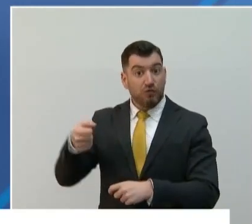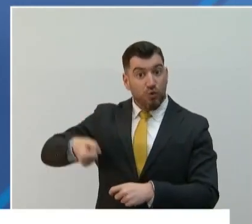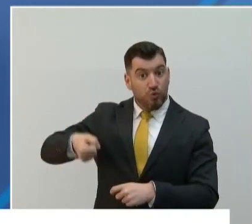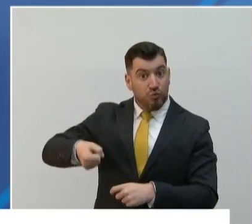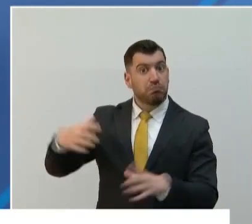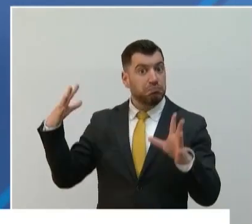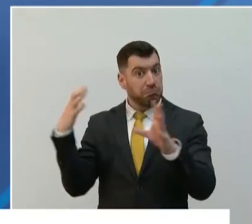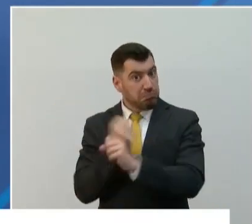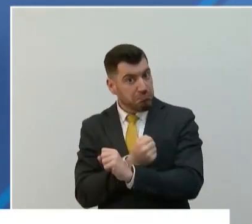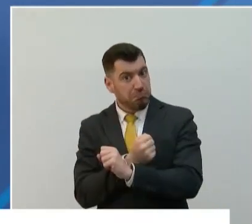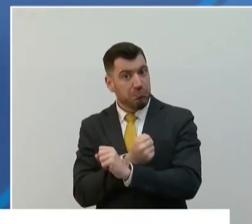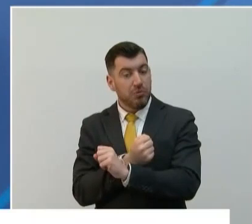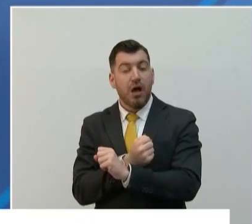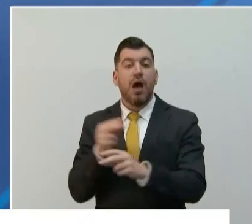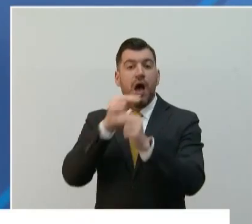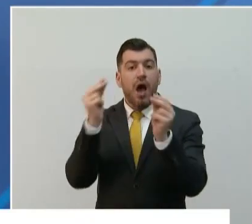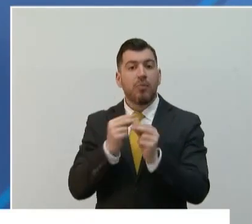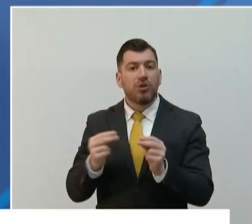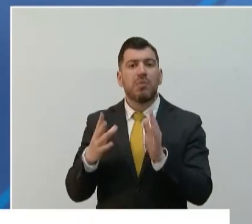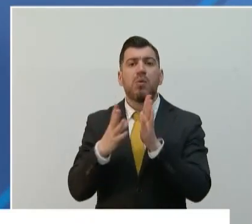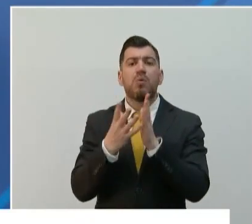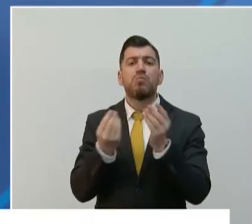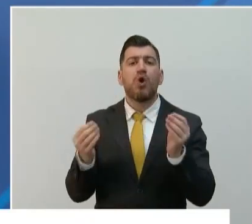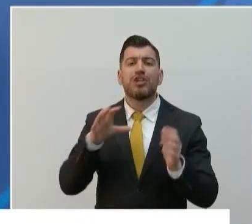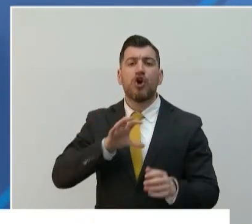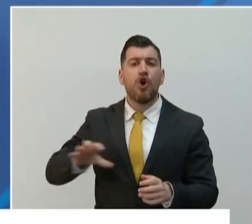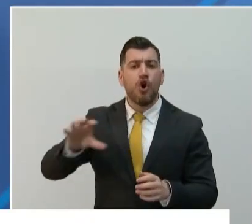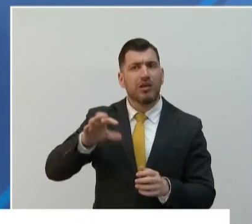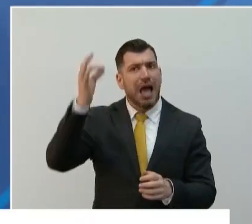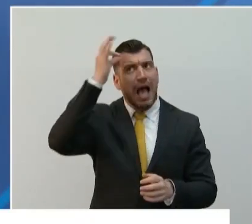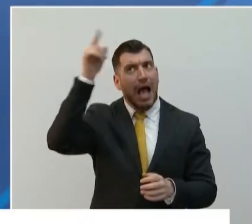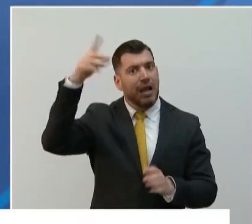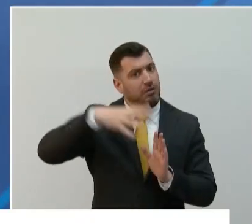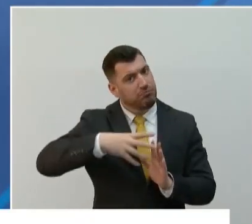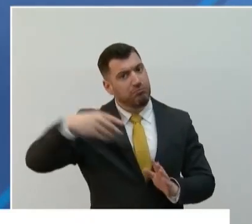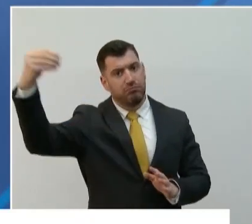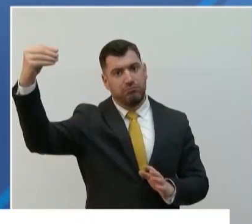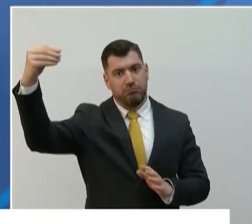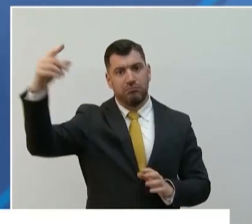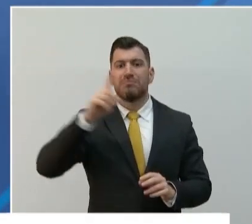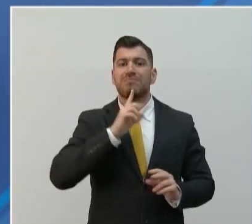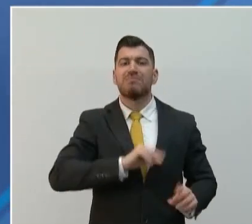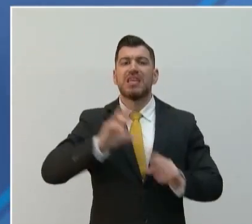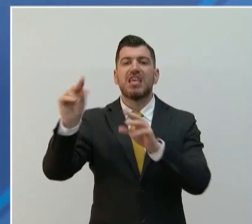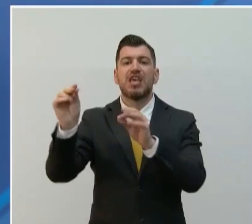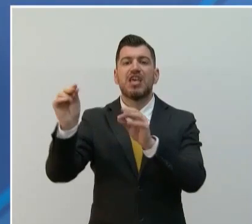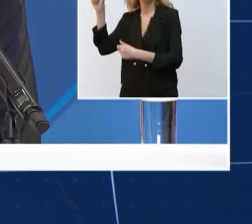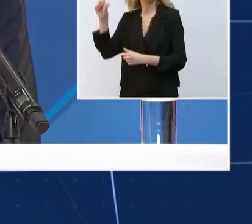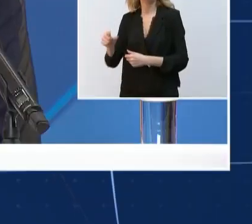η πολιτική που και άλλες χώρες όπως πρόσφατα η Γαλλία ανακοίνωσε ότι εξετάζει ένα αντίστοιχο